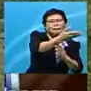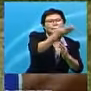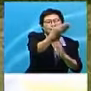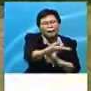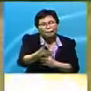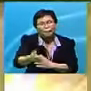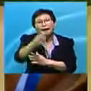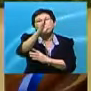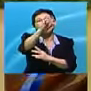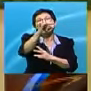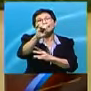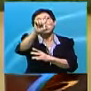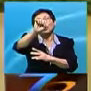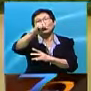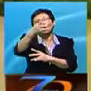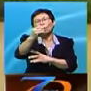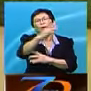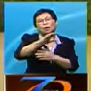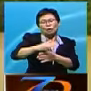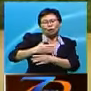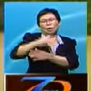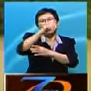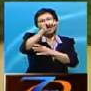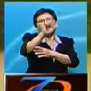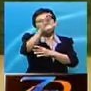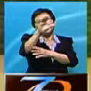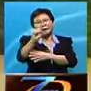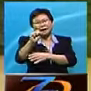dan perkongsian faedah ABS di ibu negara.